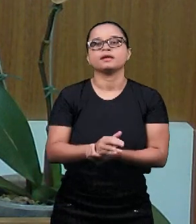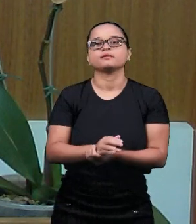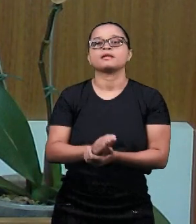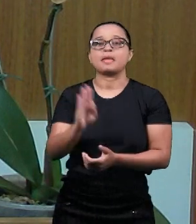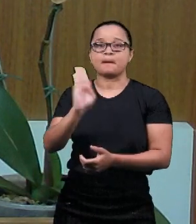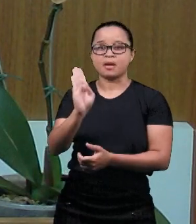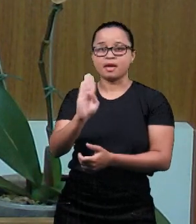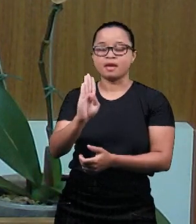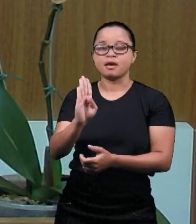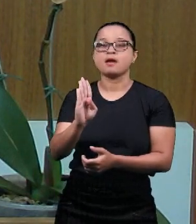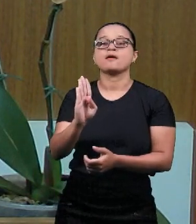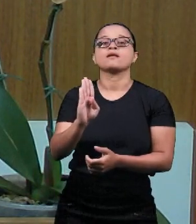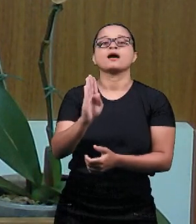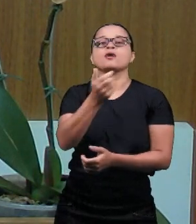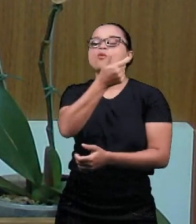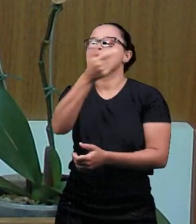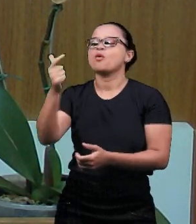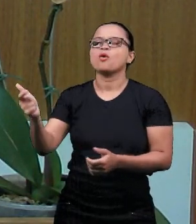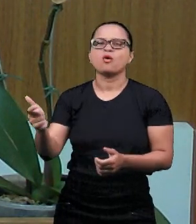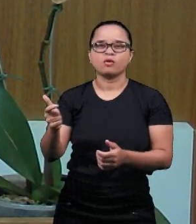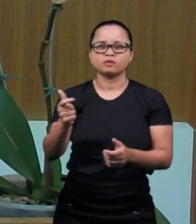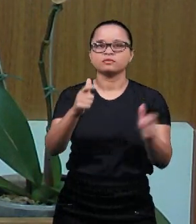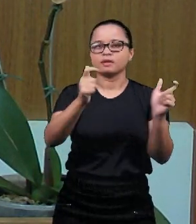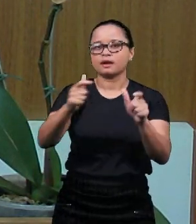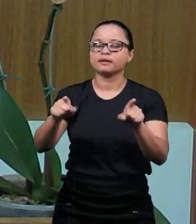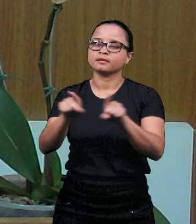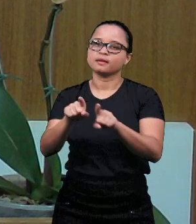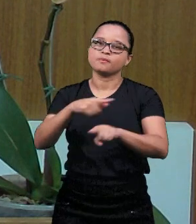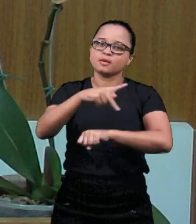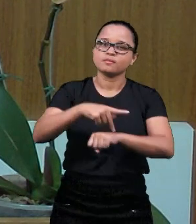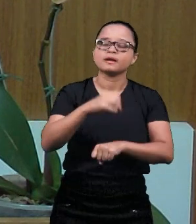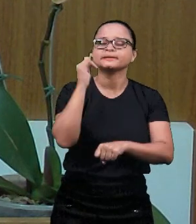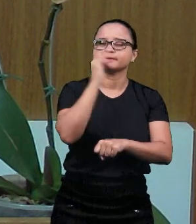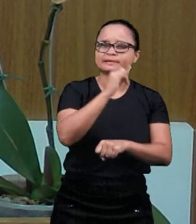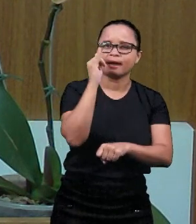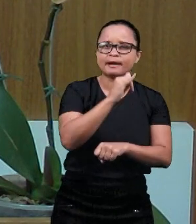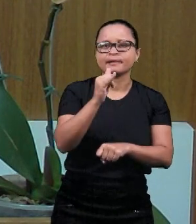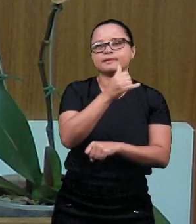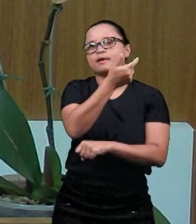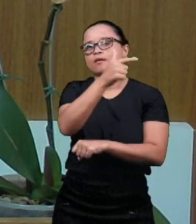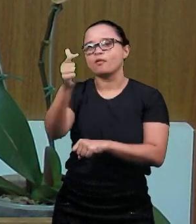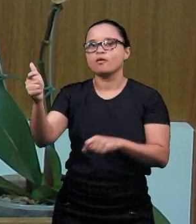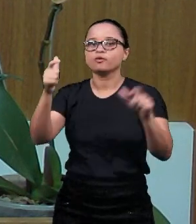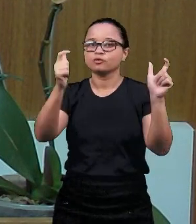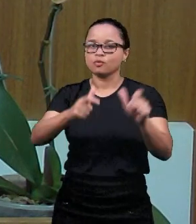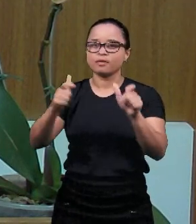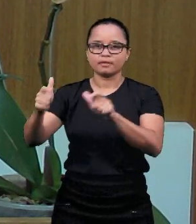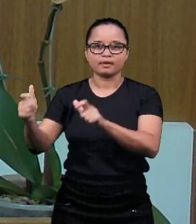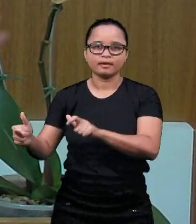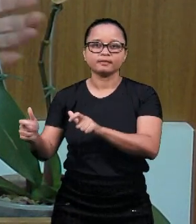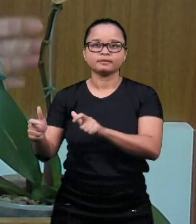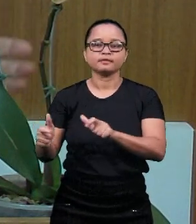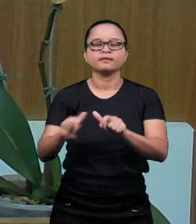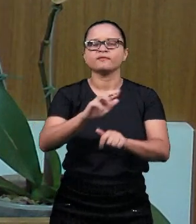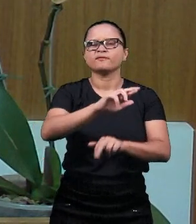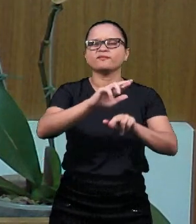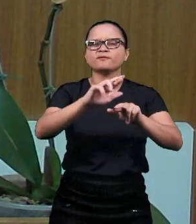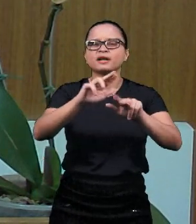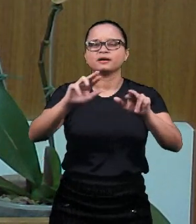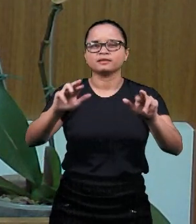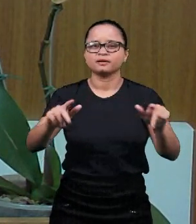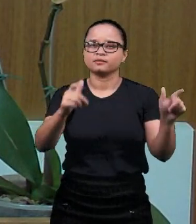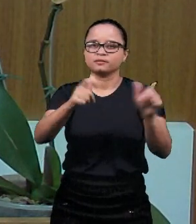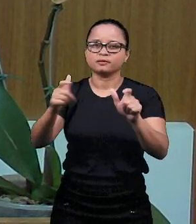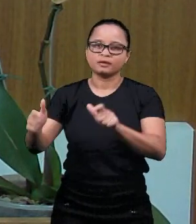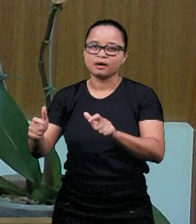Italie et d'autres endroits, d'autres parties du monde, y compris au Chili, 3 églises, la